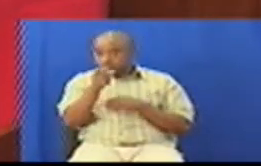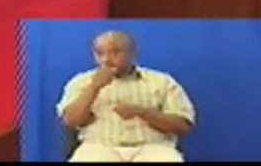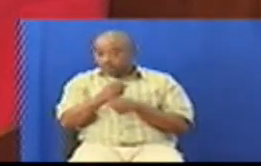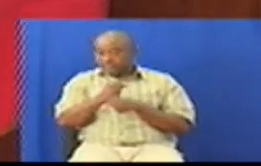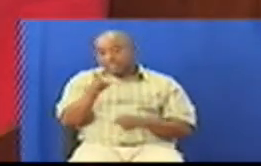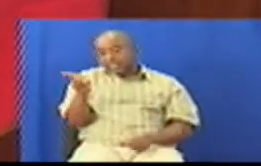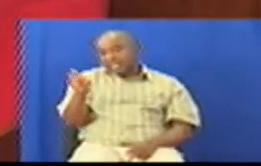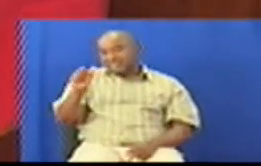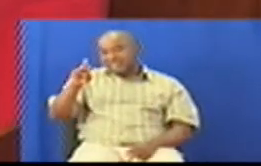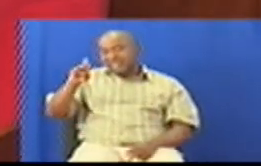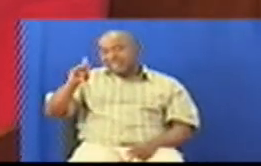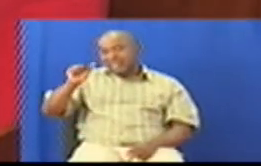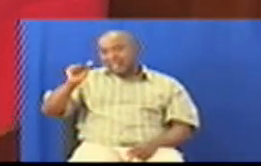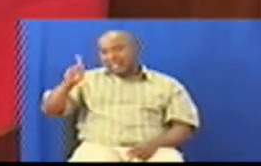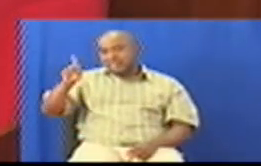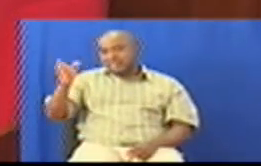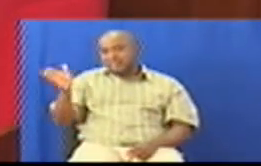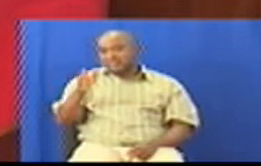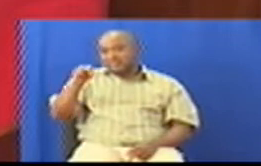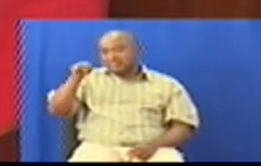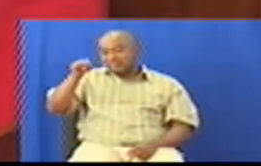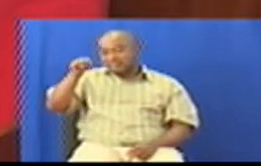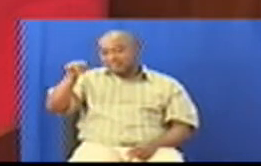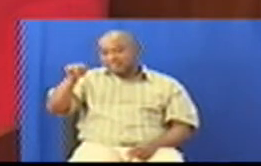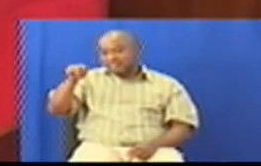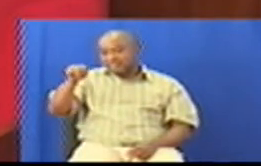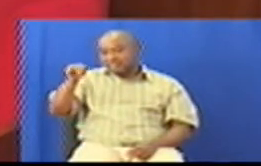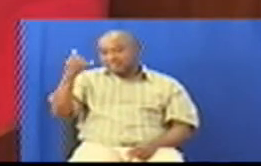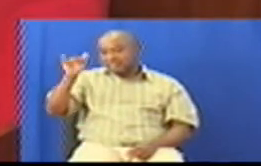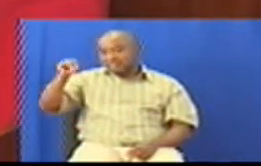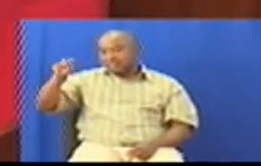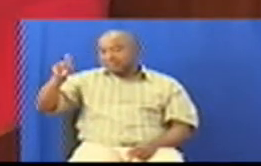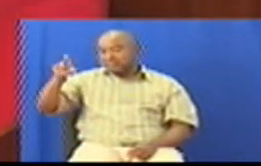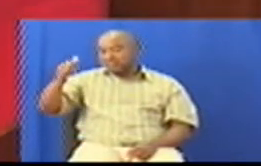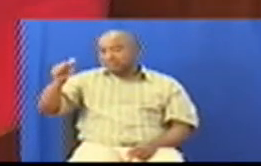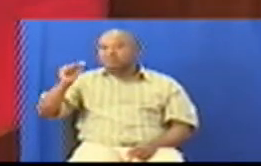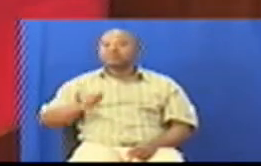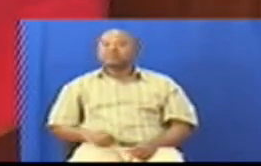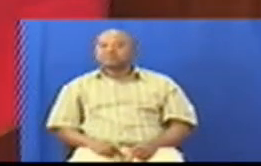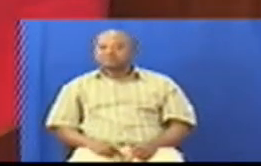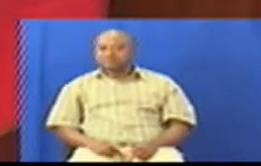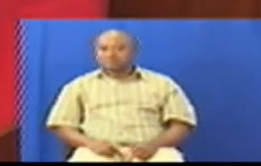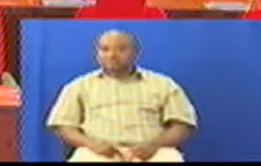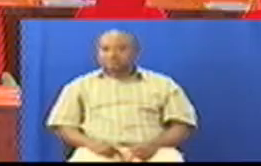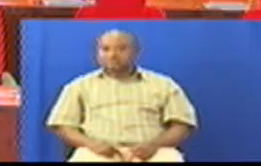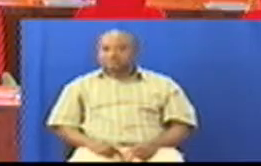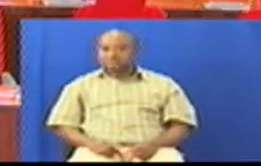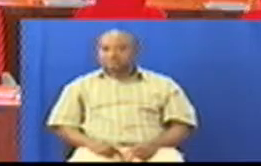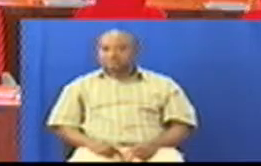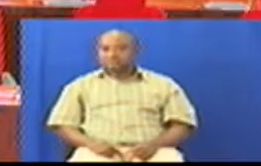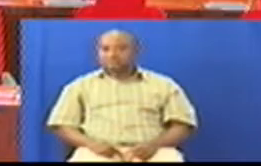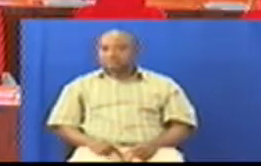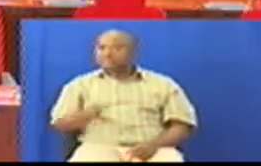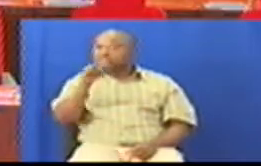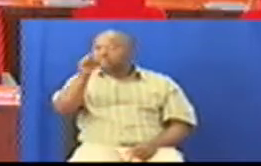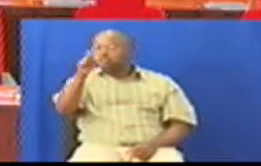Thomas Ginja, failed to dispense. Labda jambo moja tu kidogo mheshimiwa. Ndio. Shauri limekatiwa